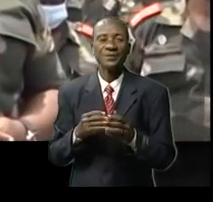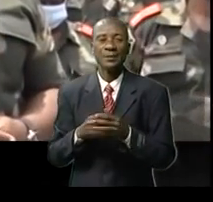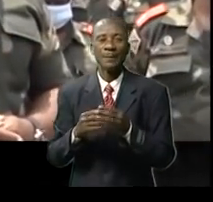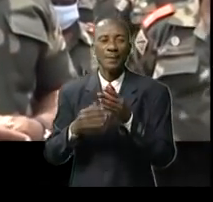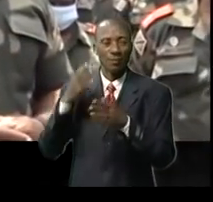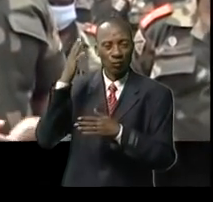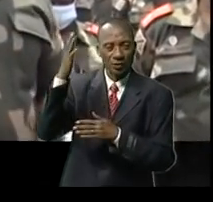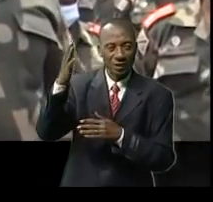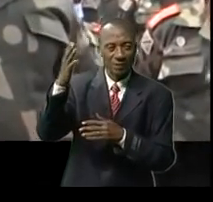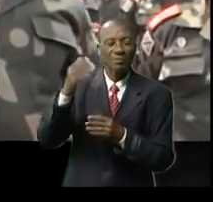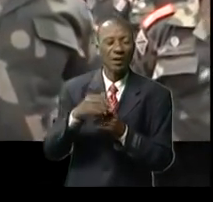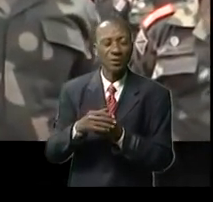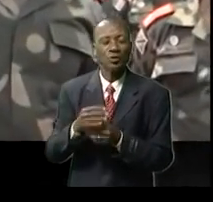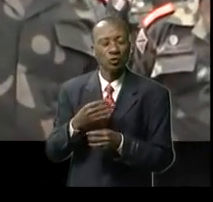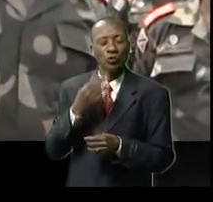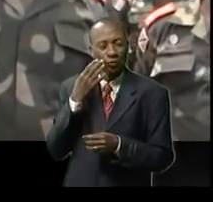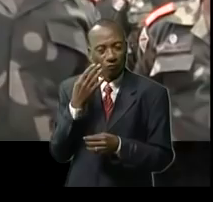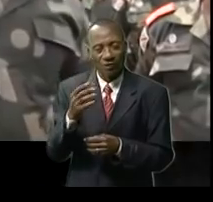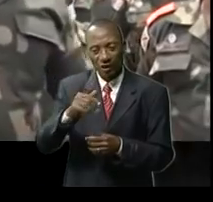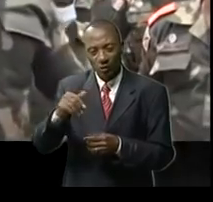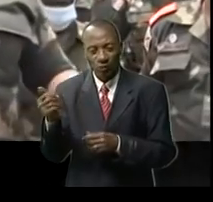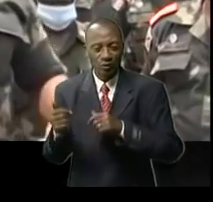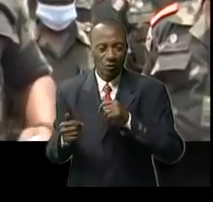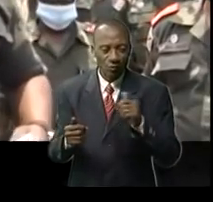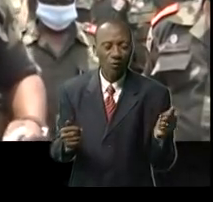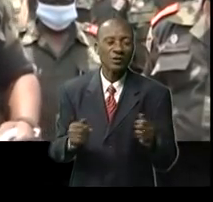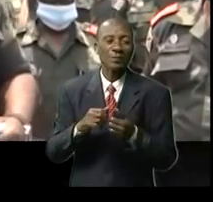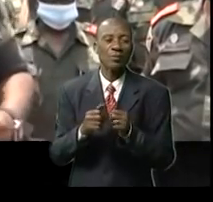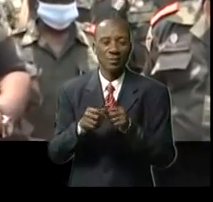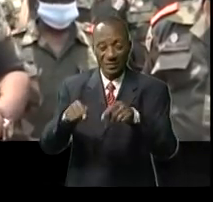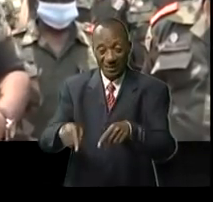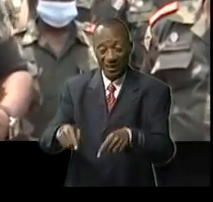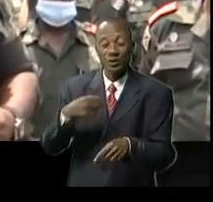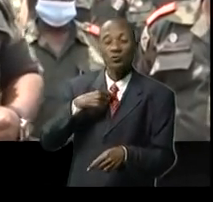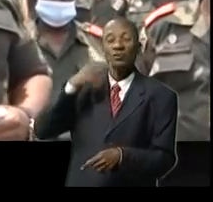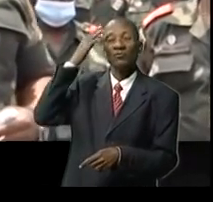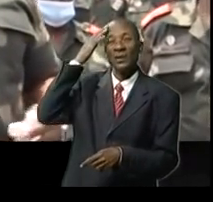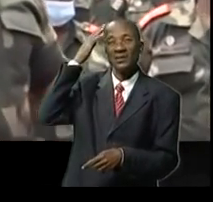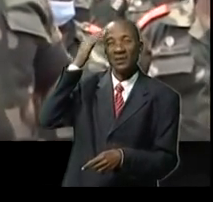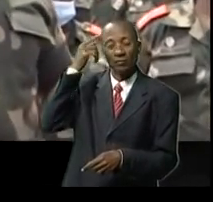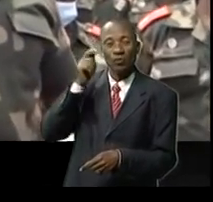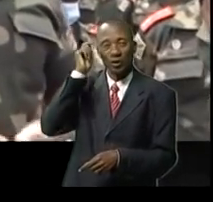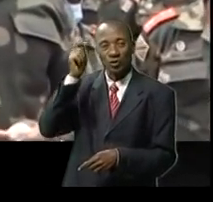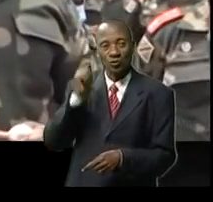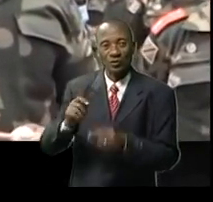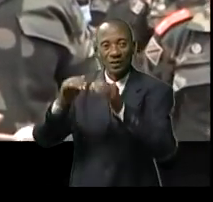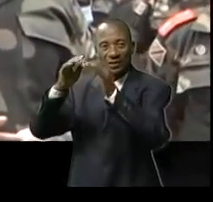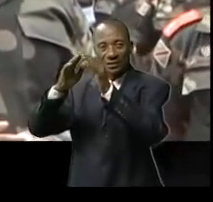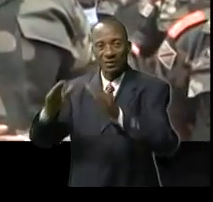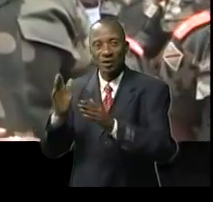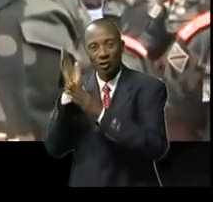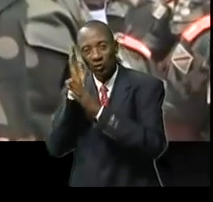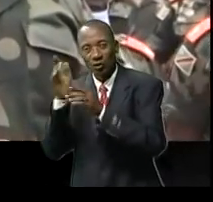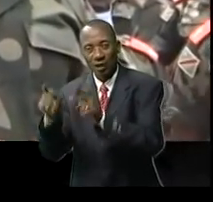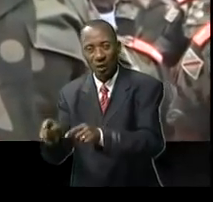passation. Et c'est ici où nous allons commencer à loger nos militaires. Donc, pour nous, c'est vraiment